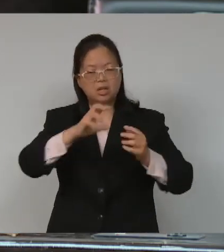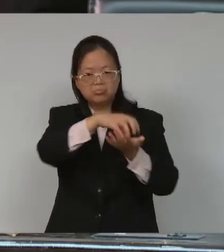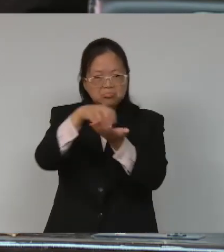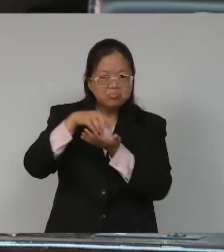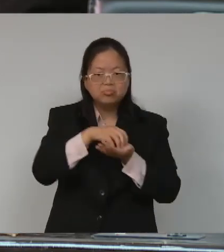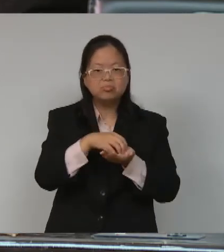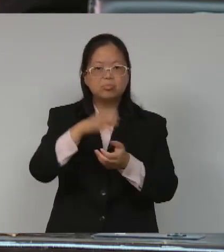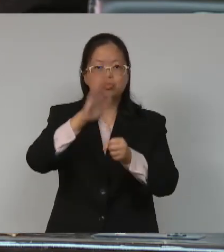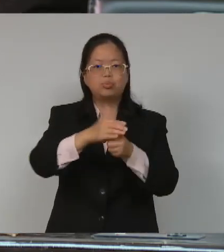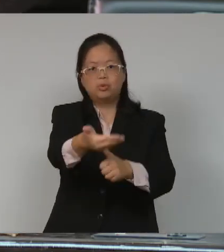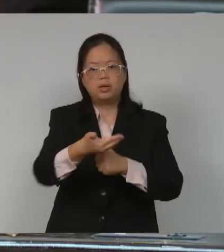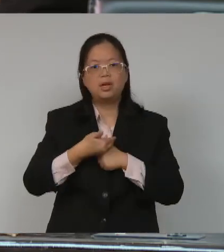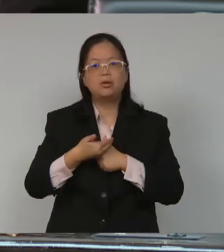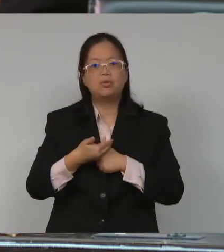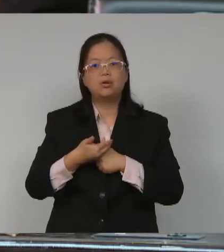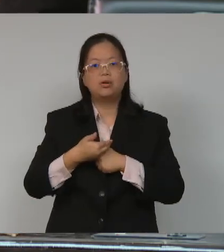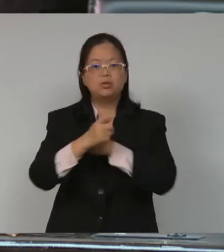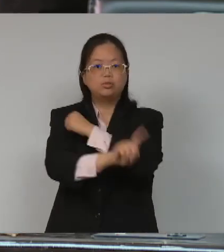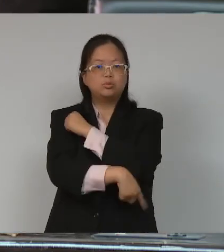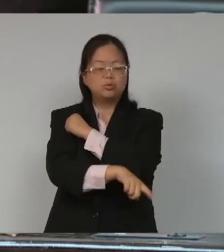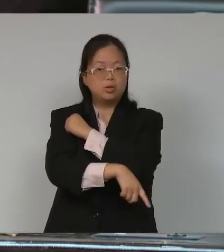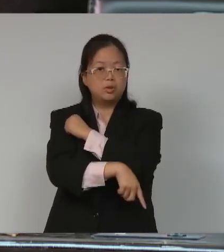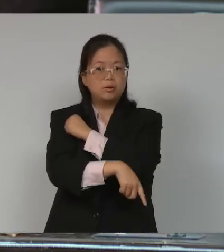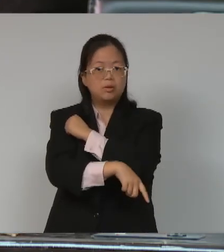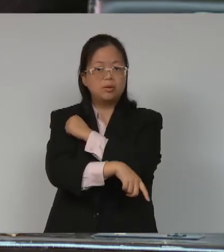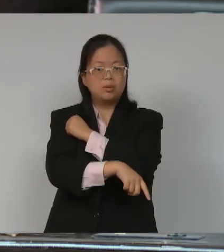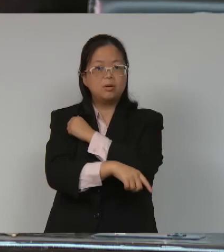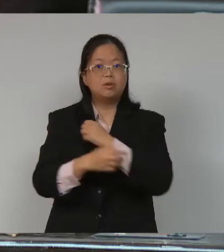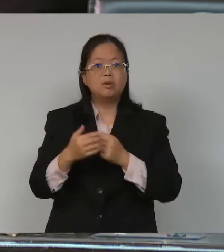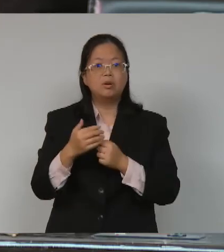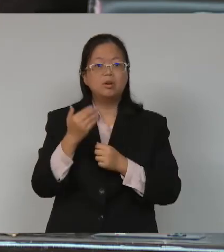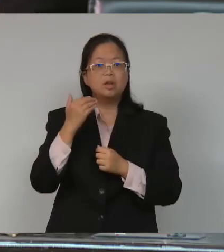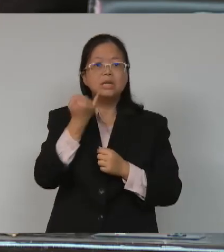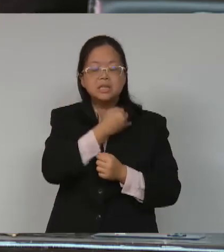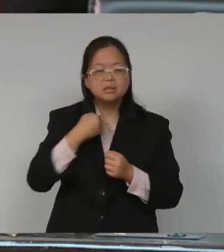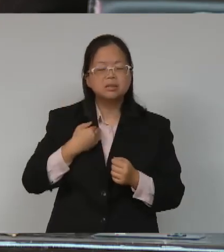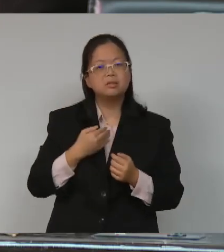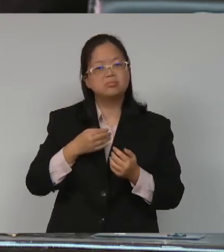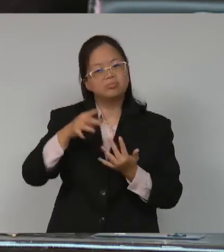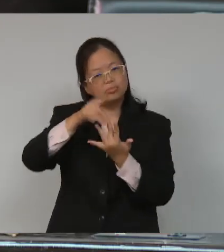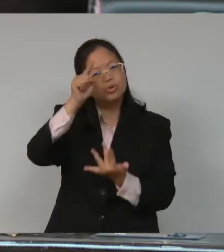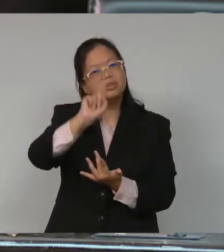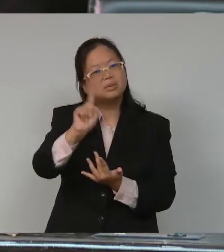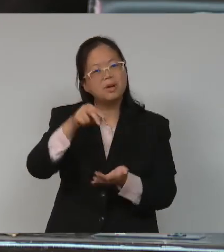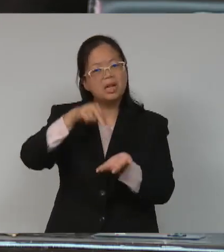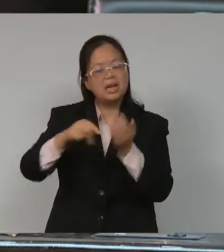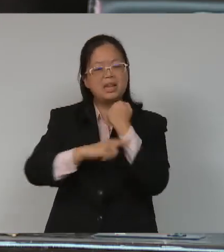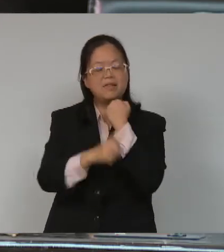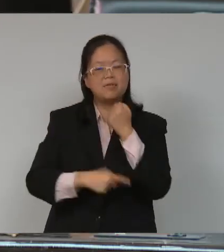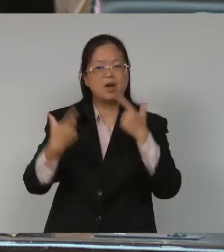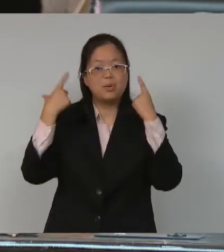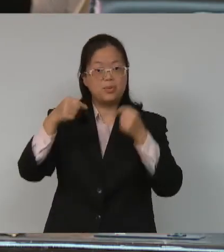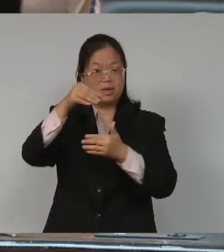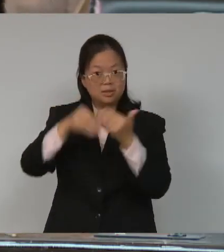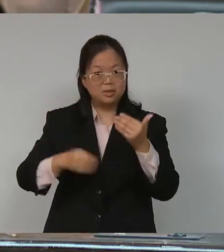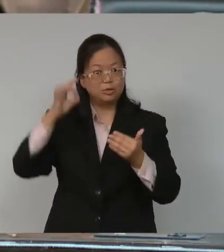最后在许可的一个方向上，可能是立法原则的创制了。以上建议。